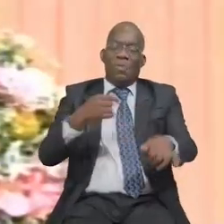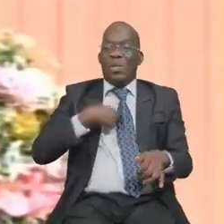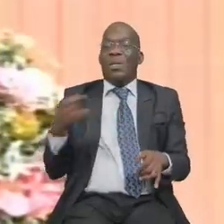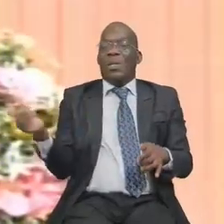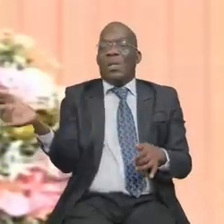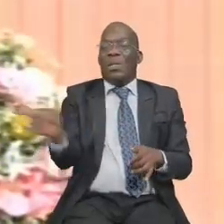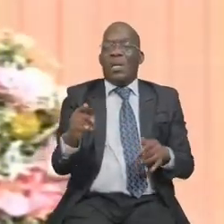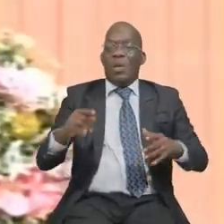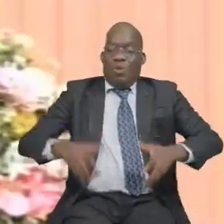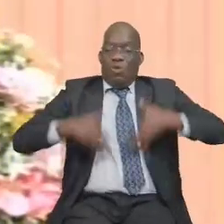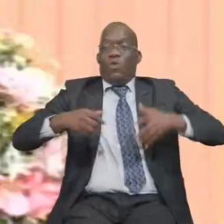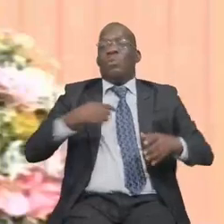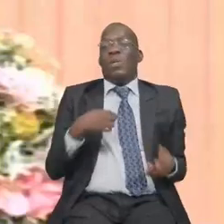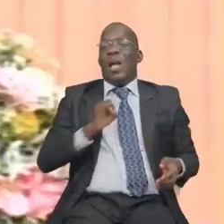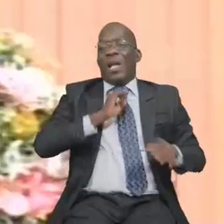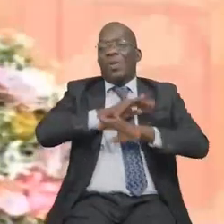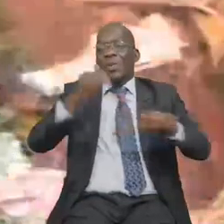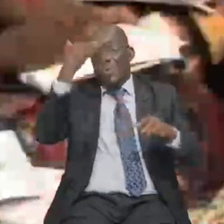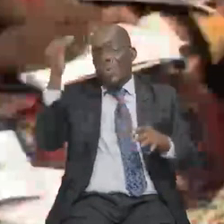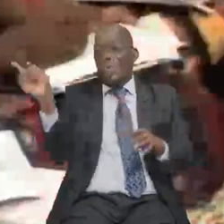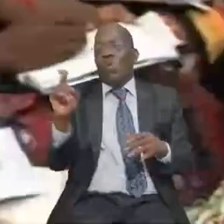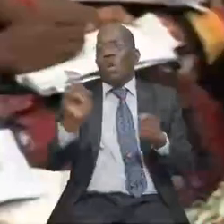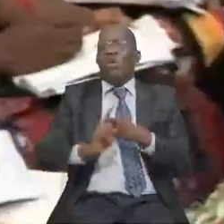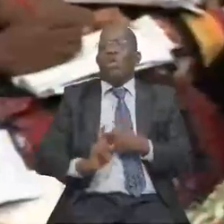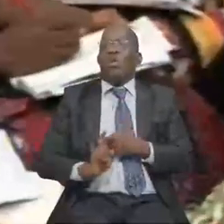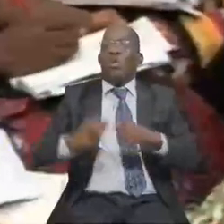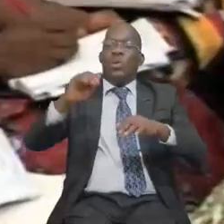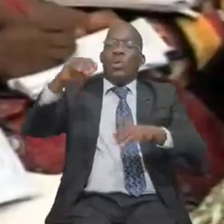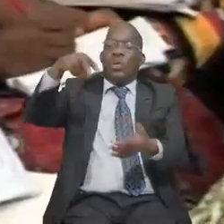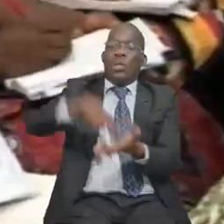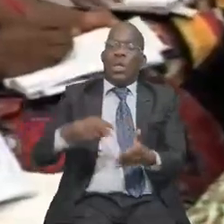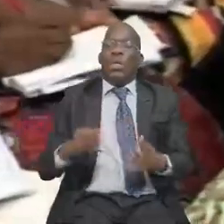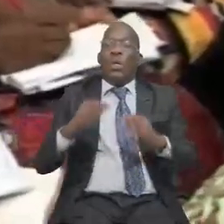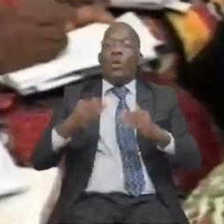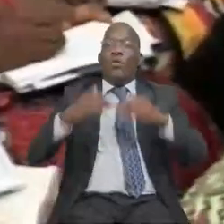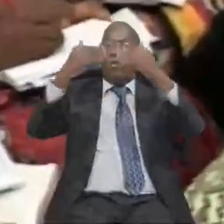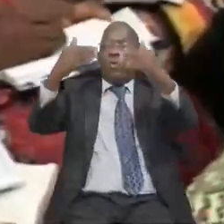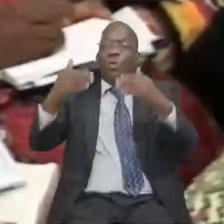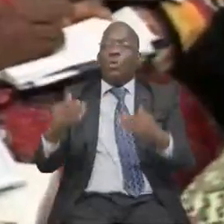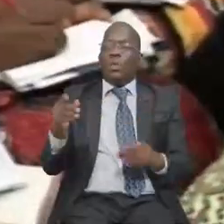ne sais plus là où je vais rester. Fais leur promotion, aide-les. Ne les provoque pas.